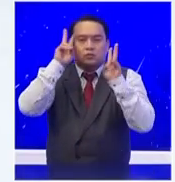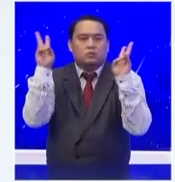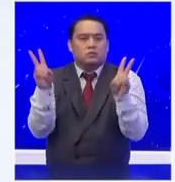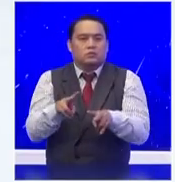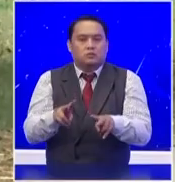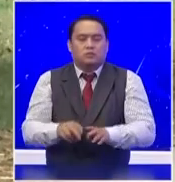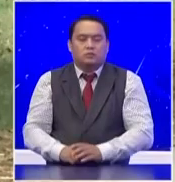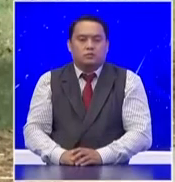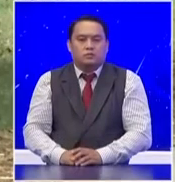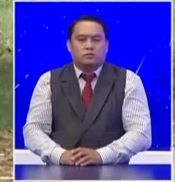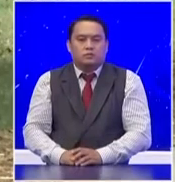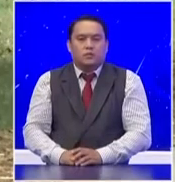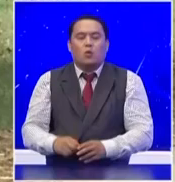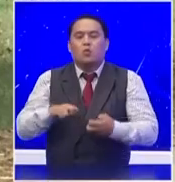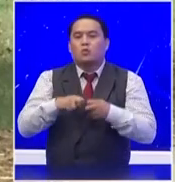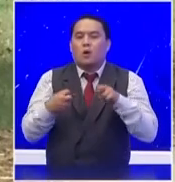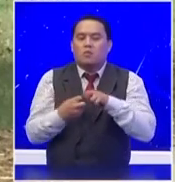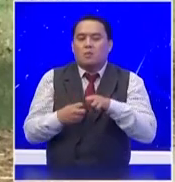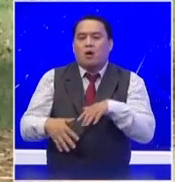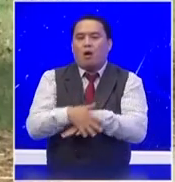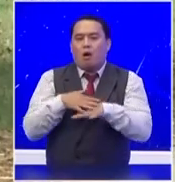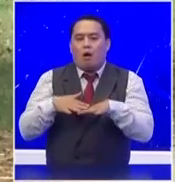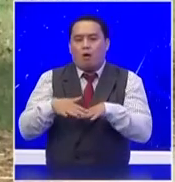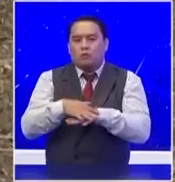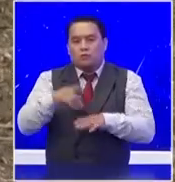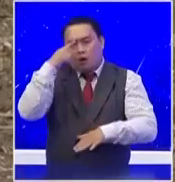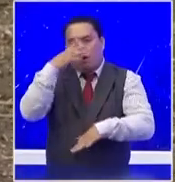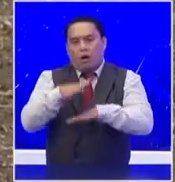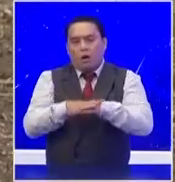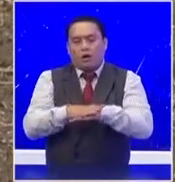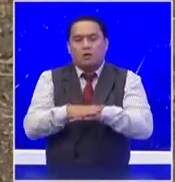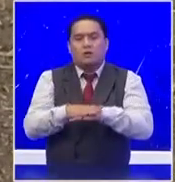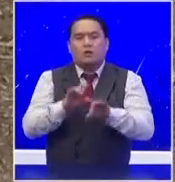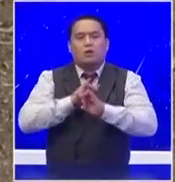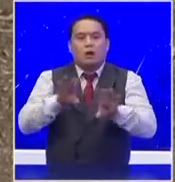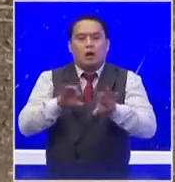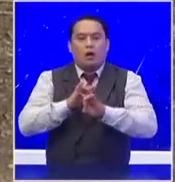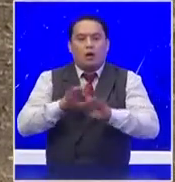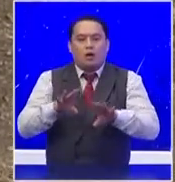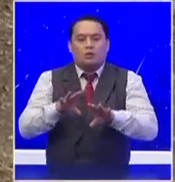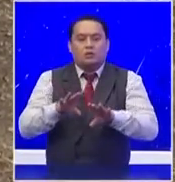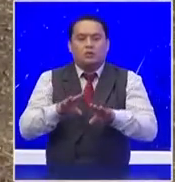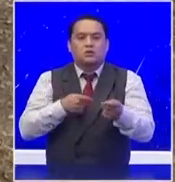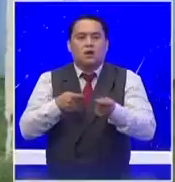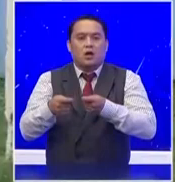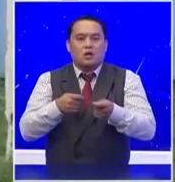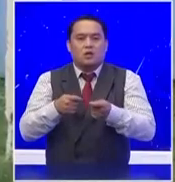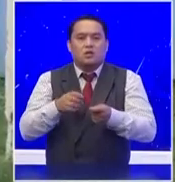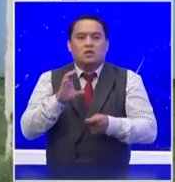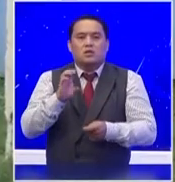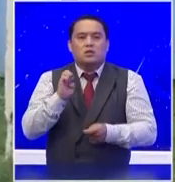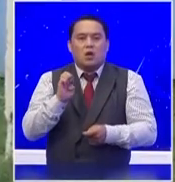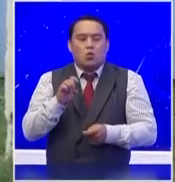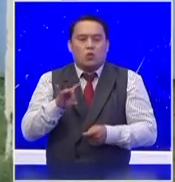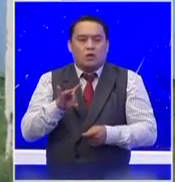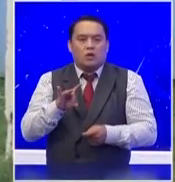дейді ата-аналар. Бұл проблеманы ауыл тұрғындары округ әкіміне жеткізген. Ал Көкжазық ауылдық округінің басшысы сәуір айында бұл ауылға